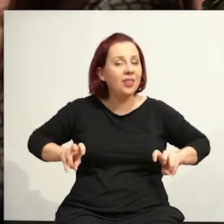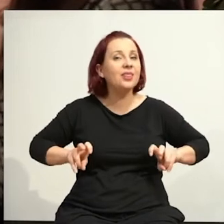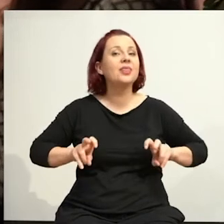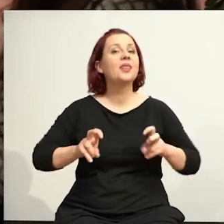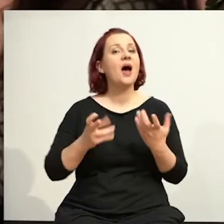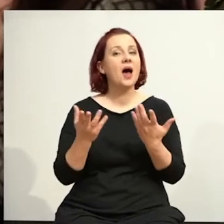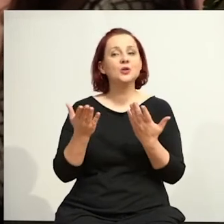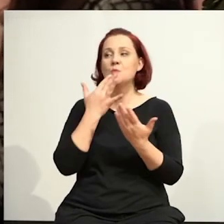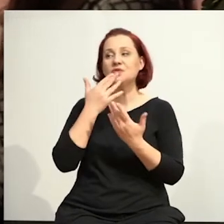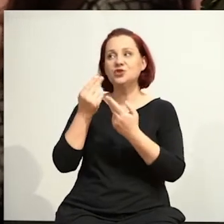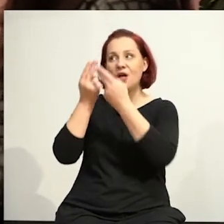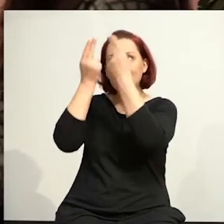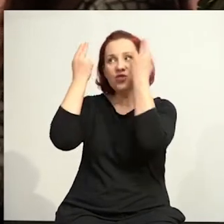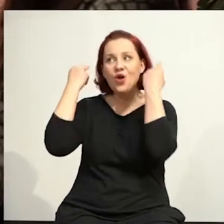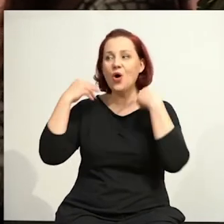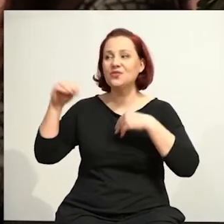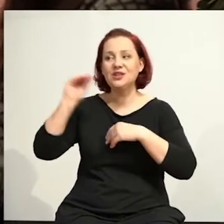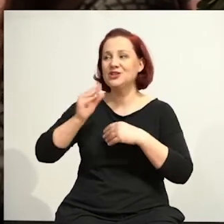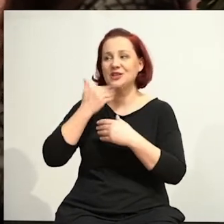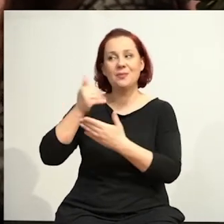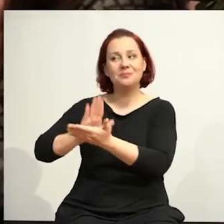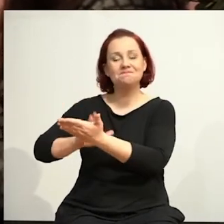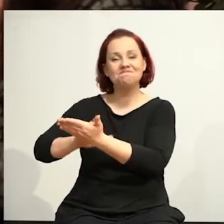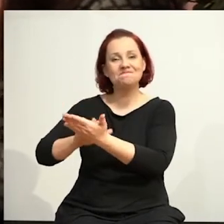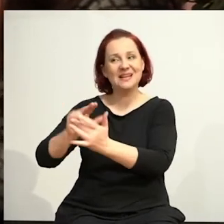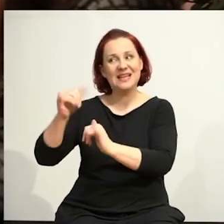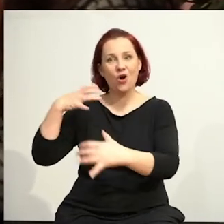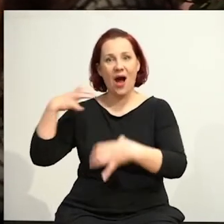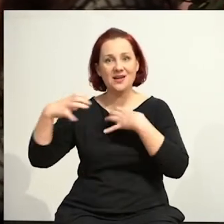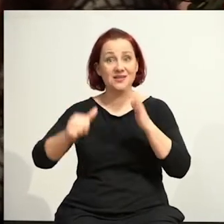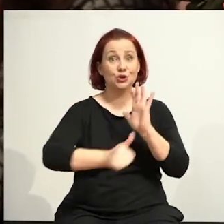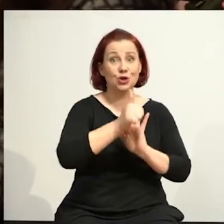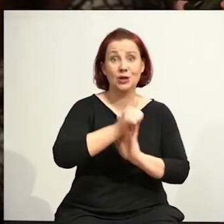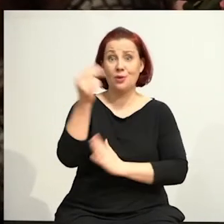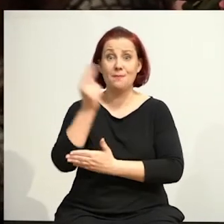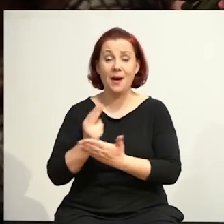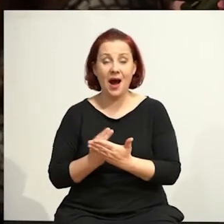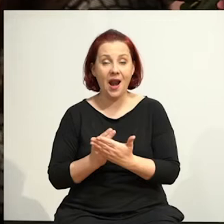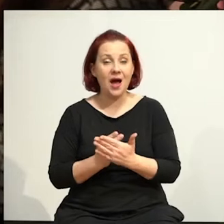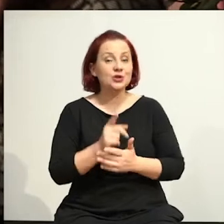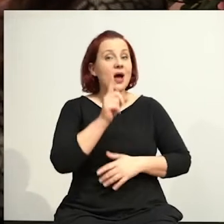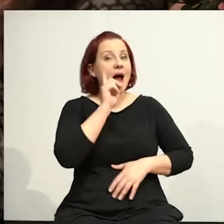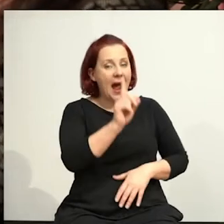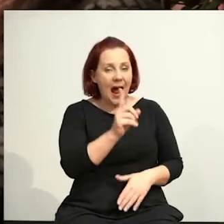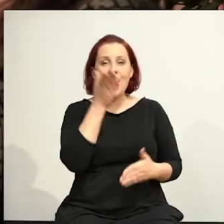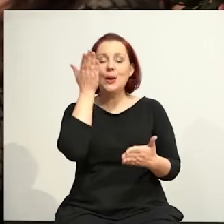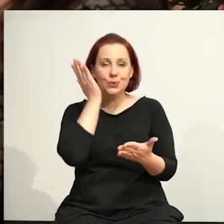Norwid nie był doceniony teraz, nie jest doceniony jako artysta, jako rzeźbiarz, malarz, ale już pojawiają